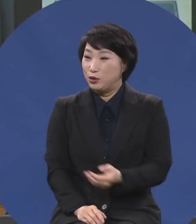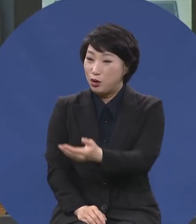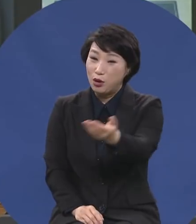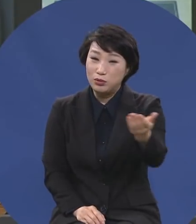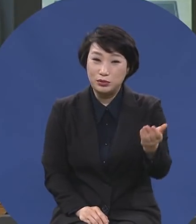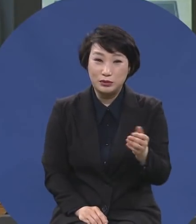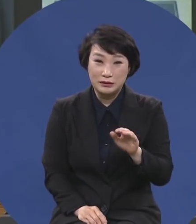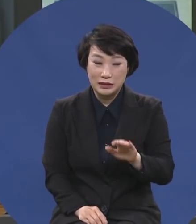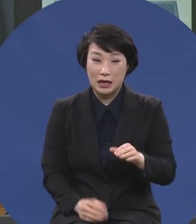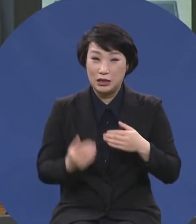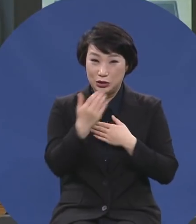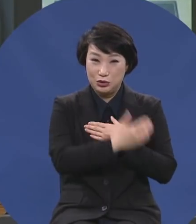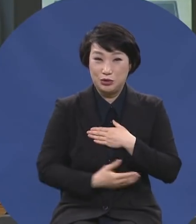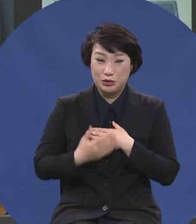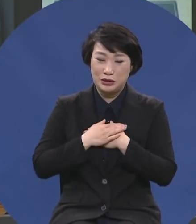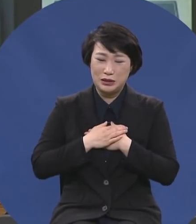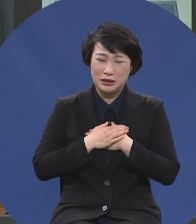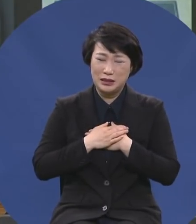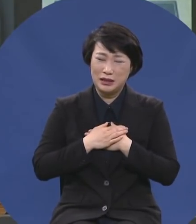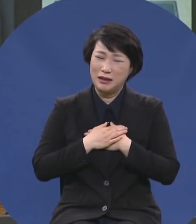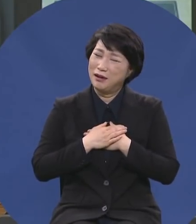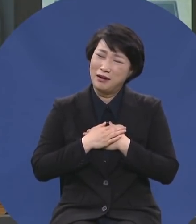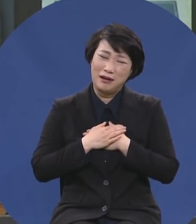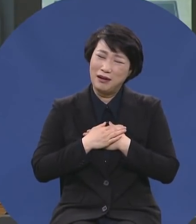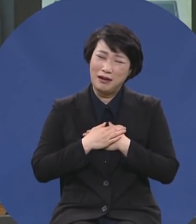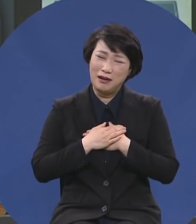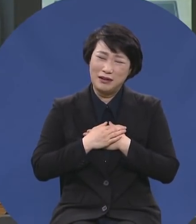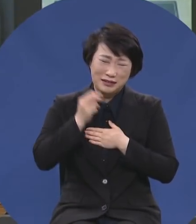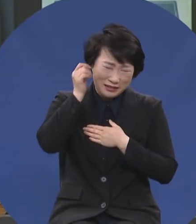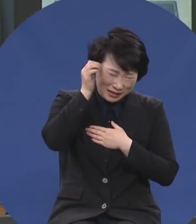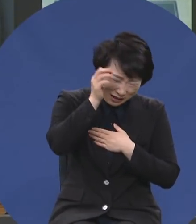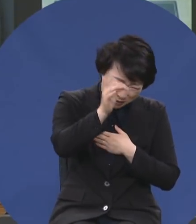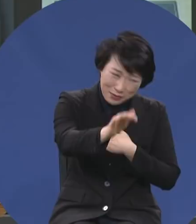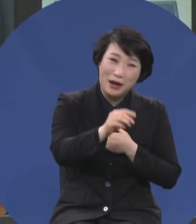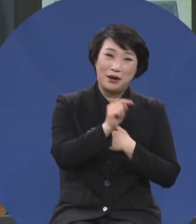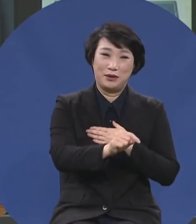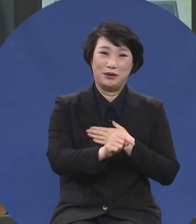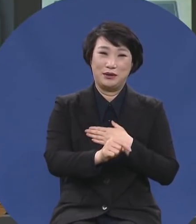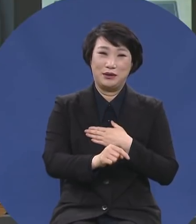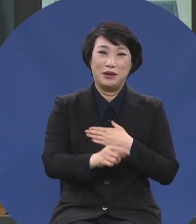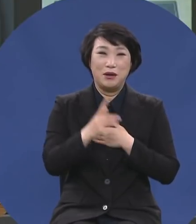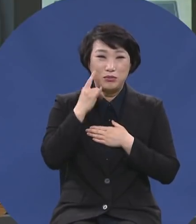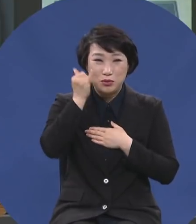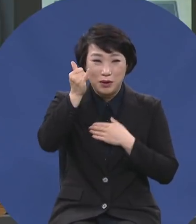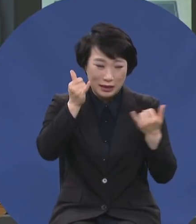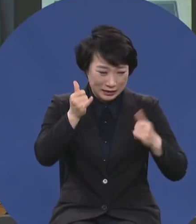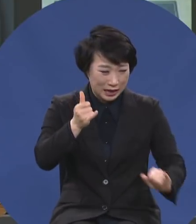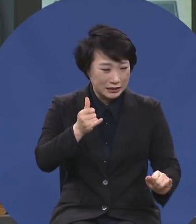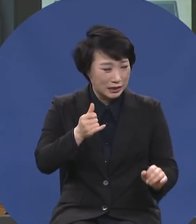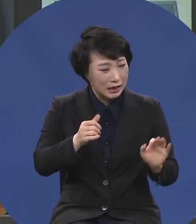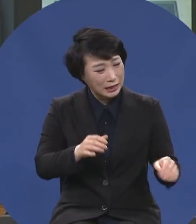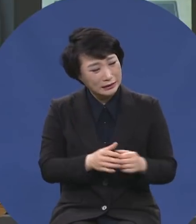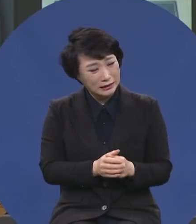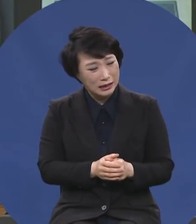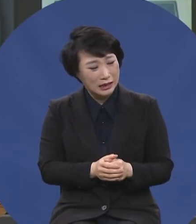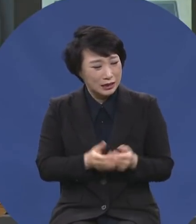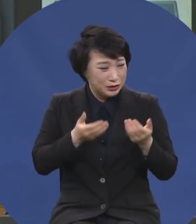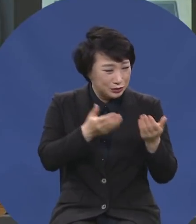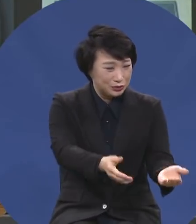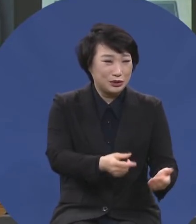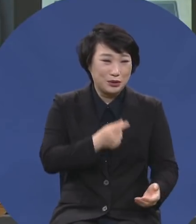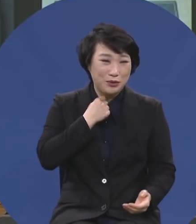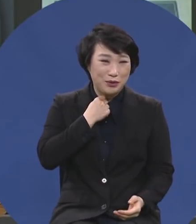여러분, 육신이 그렇게도 열망하고 부모가 자식에게 주기를